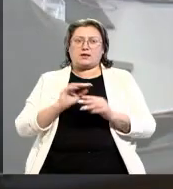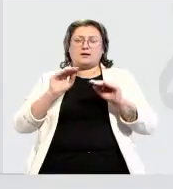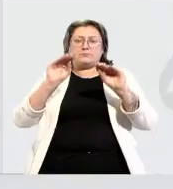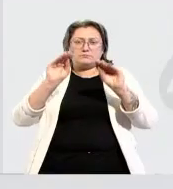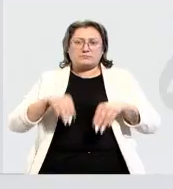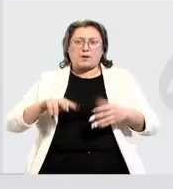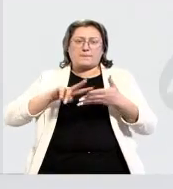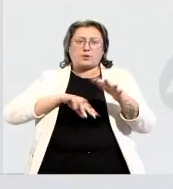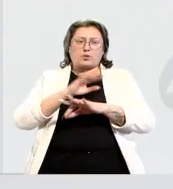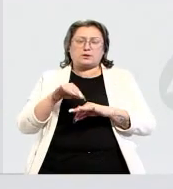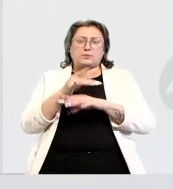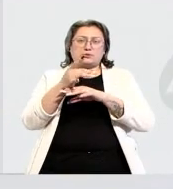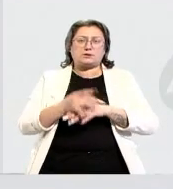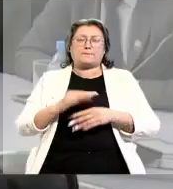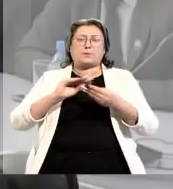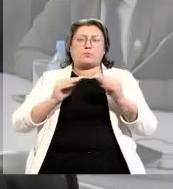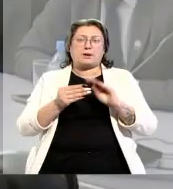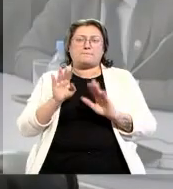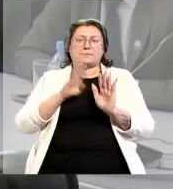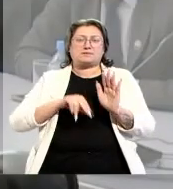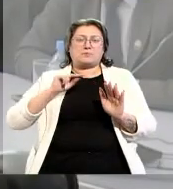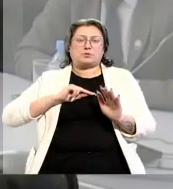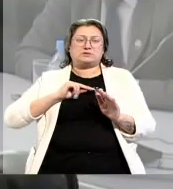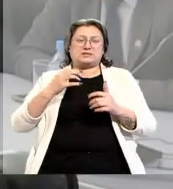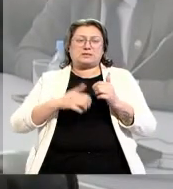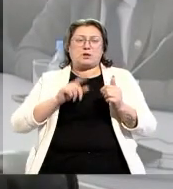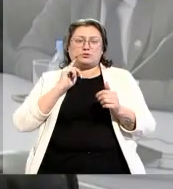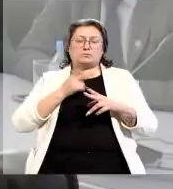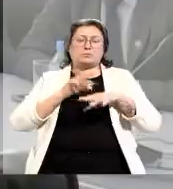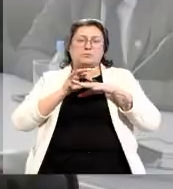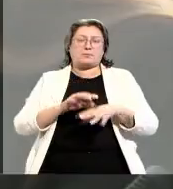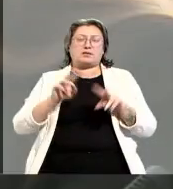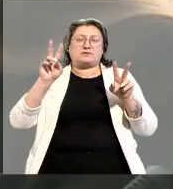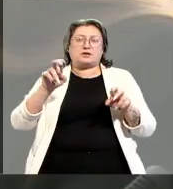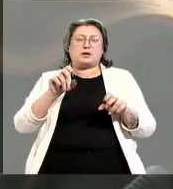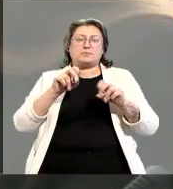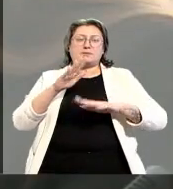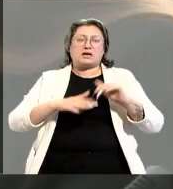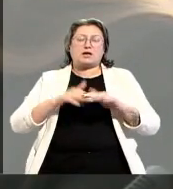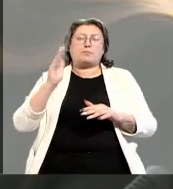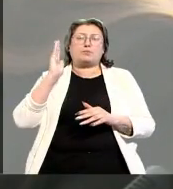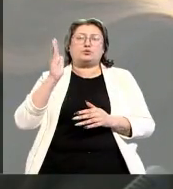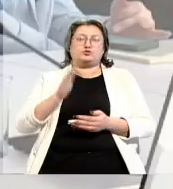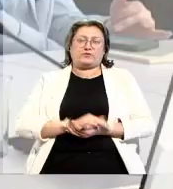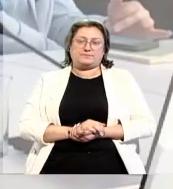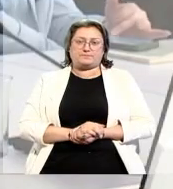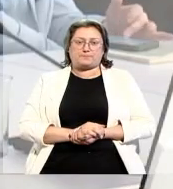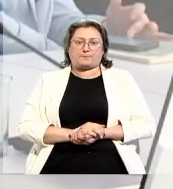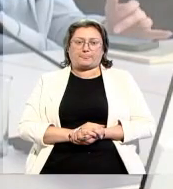Жұмыссыздық мәселесін жоюда жасалып жатқан жобалар. Осы мәселе бойынша мамандығым болашағым атауымен іс шара өтті.